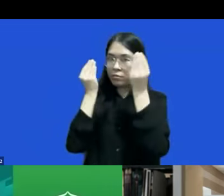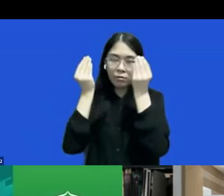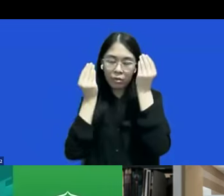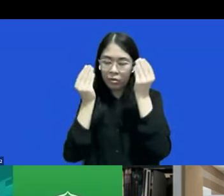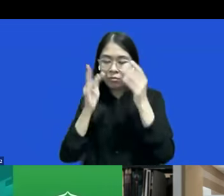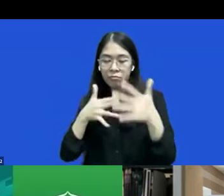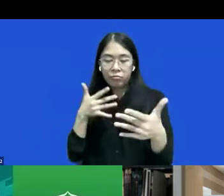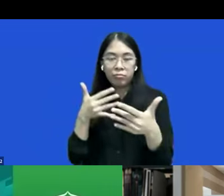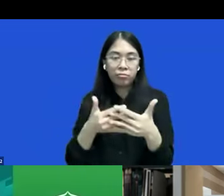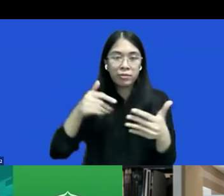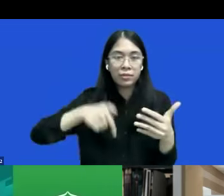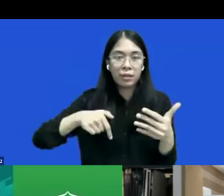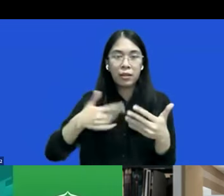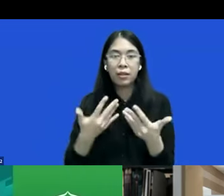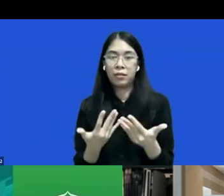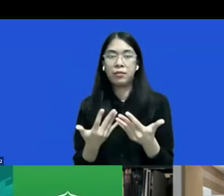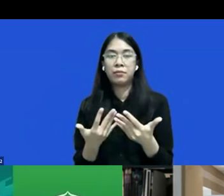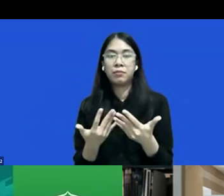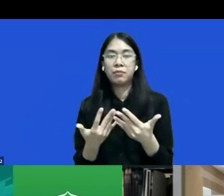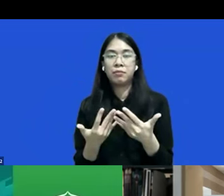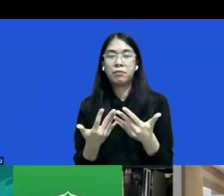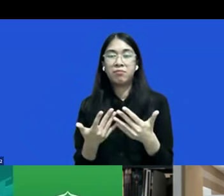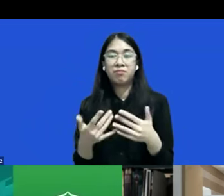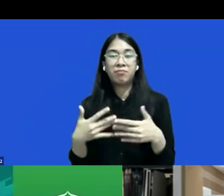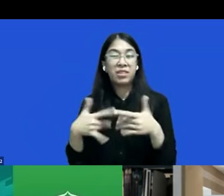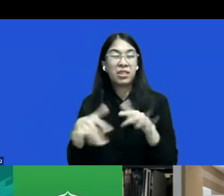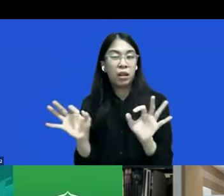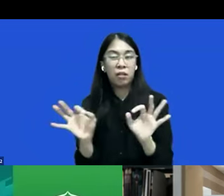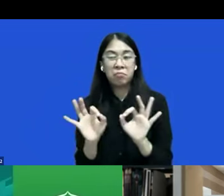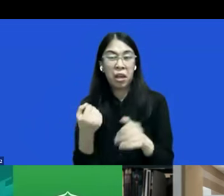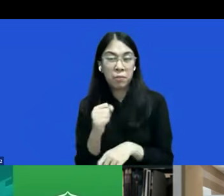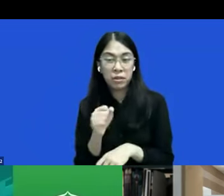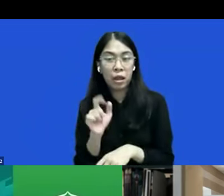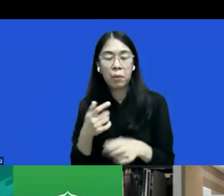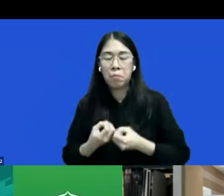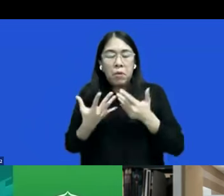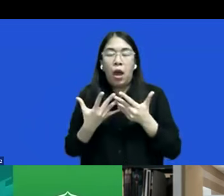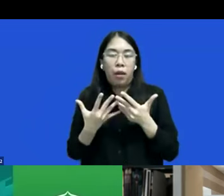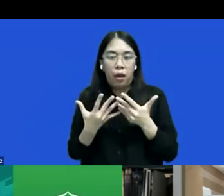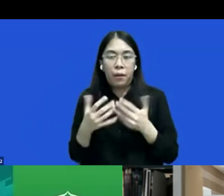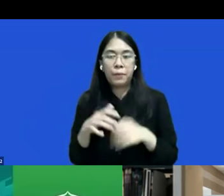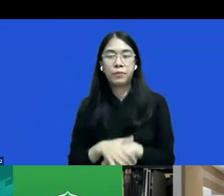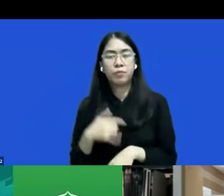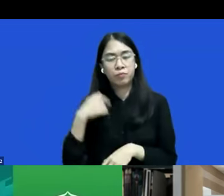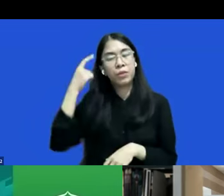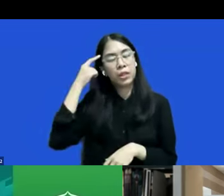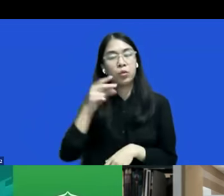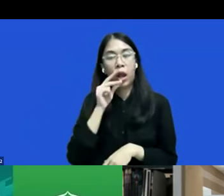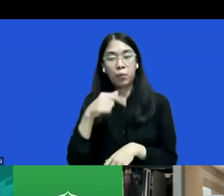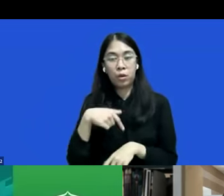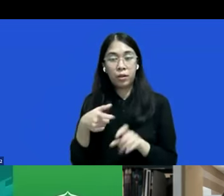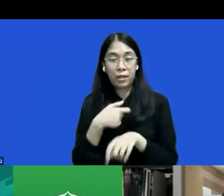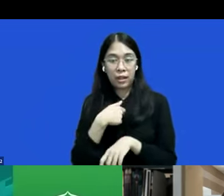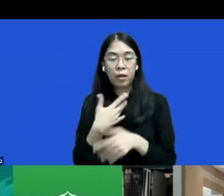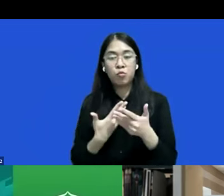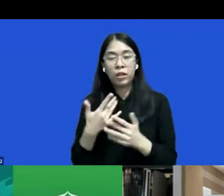ini DIM-nya juga tidak bisa selesai karena sangat mendadak. Nah, saya kira itu respon dari saya, mungkin bisa ditambahkan